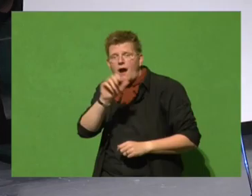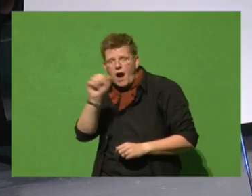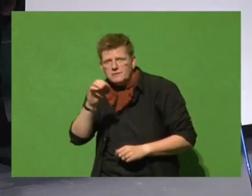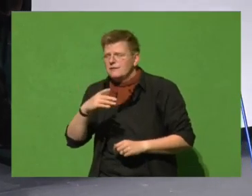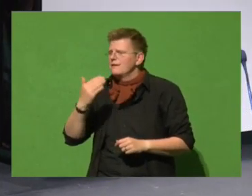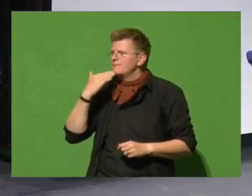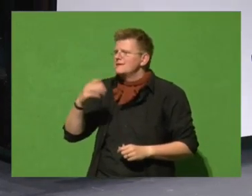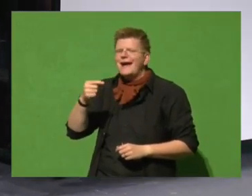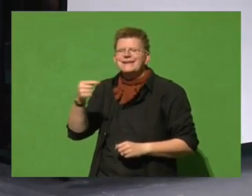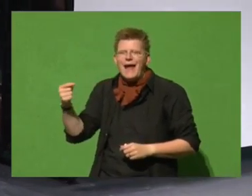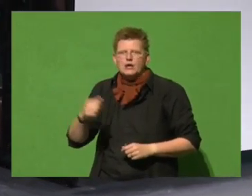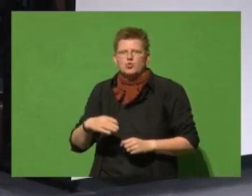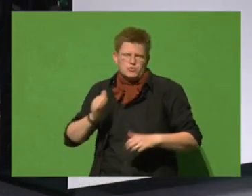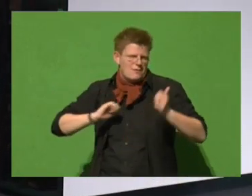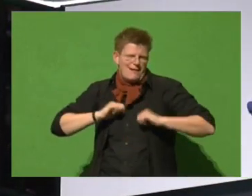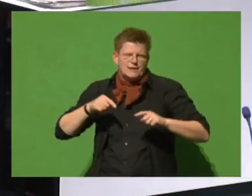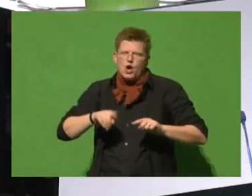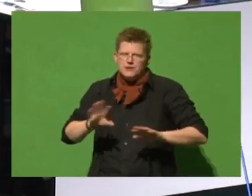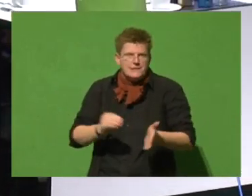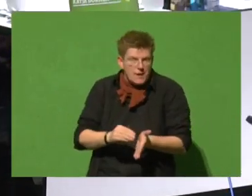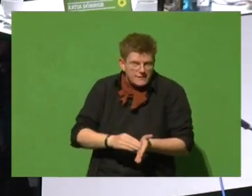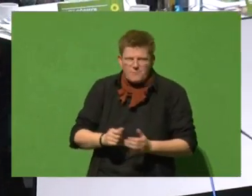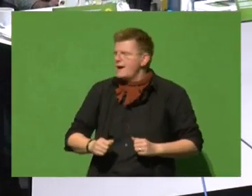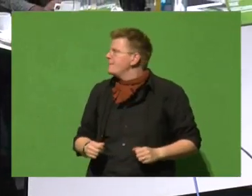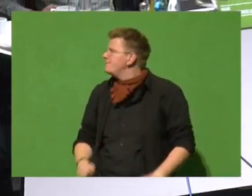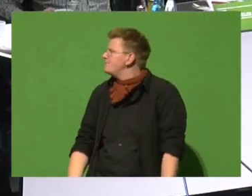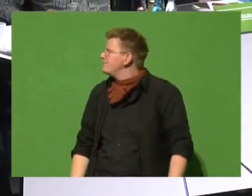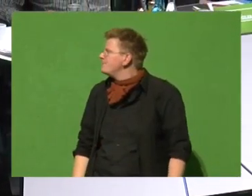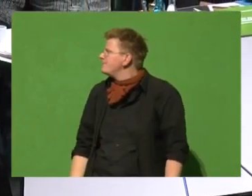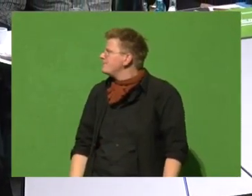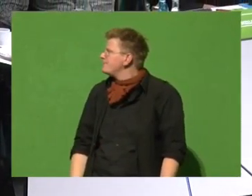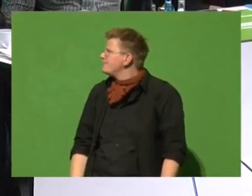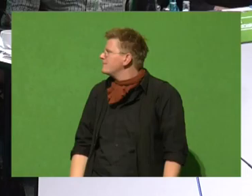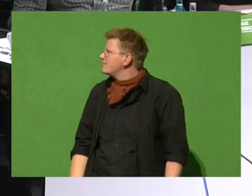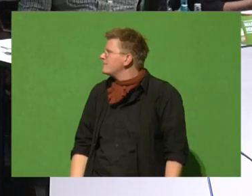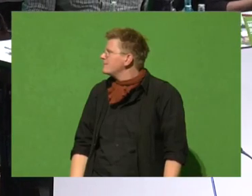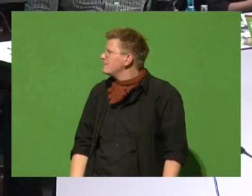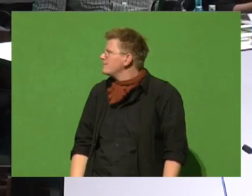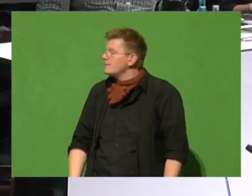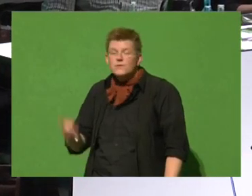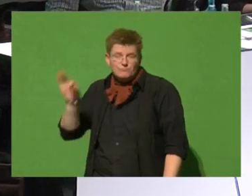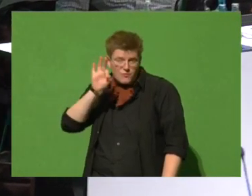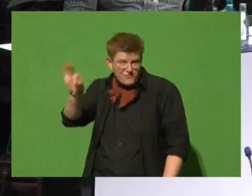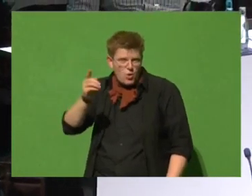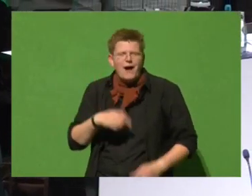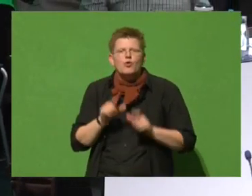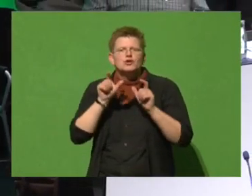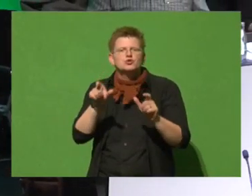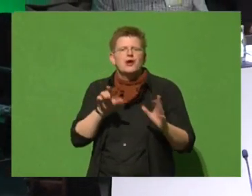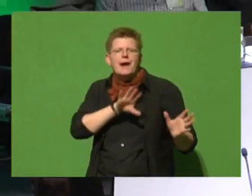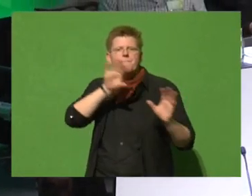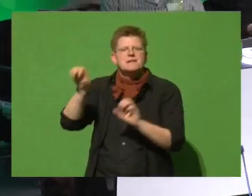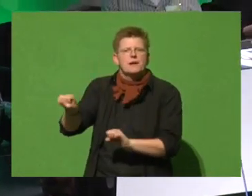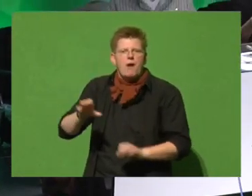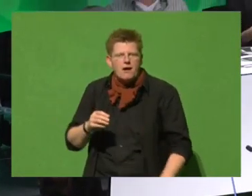Gertrud, die heute nicht mehr dabei sein konnte. Vielen Dank. Wir haben natürlich für euch auch eine kleine regionale Spezialität mitgebracht. Ihr kriegt jetzt gleich